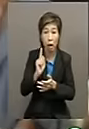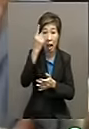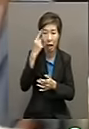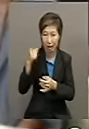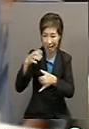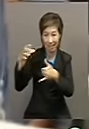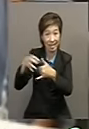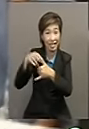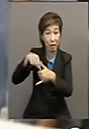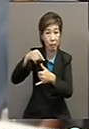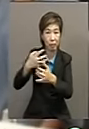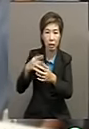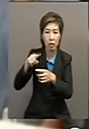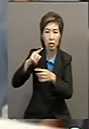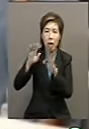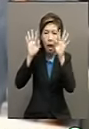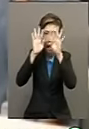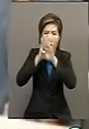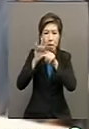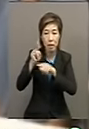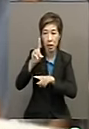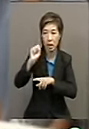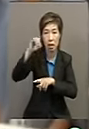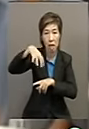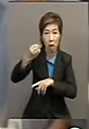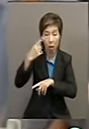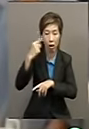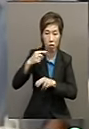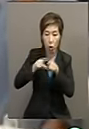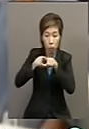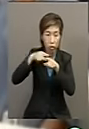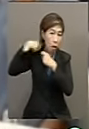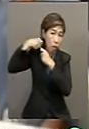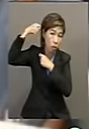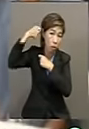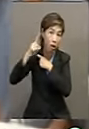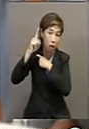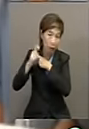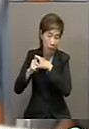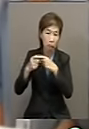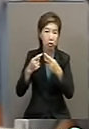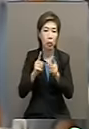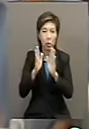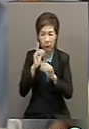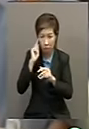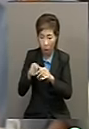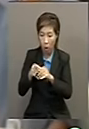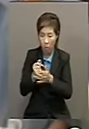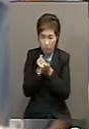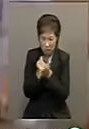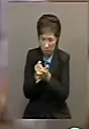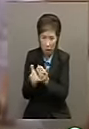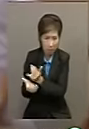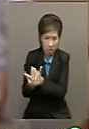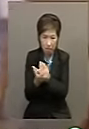บคุมตัวท่านนี้นะฮะใช้ถุงเท้าผูกคอตัวเองเสียชีวิตนะฮะแล้วก็เจ้าที่พยายามที่จะช่วย